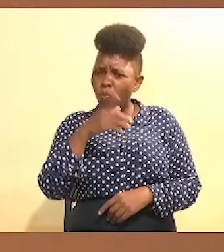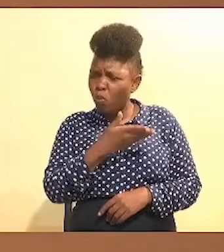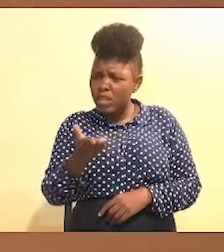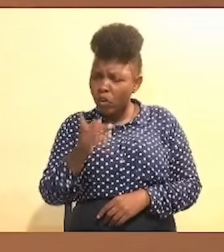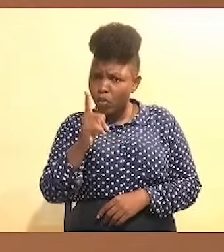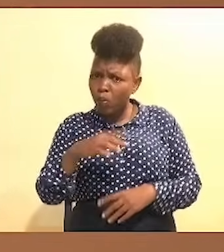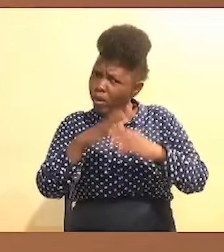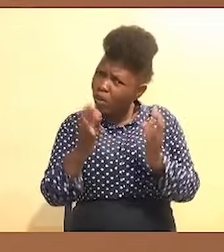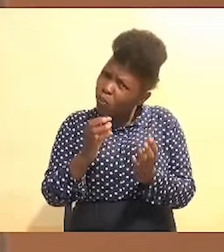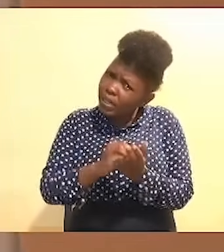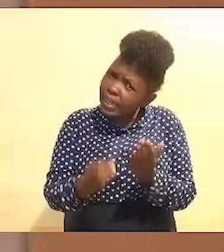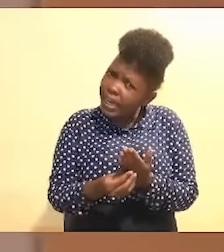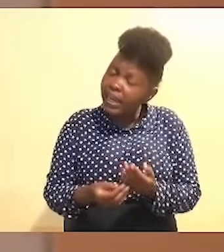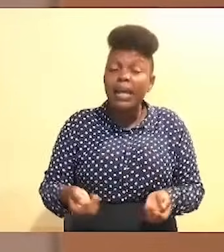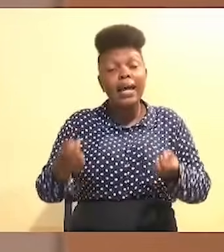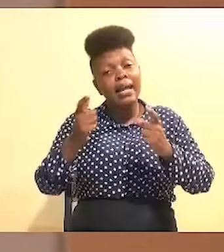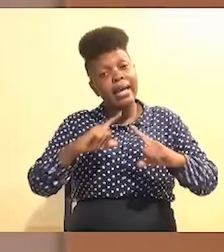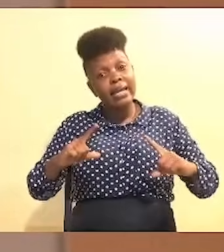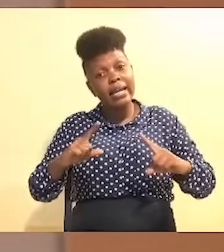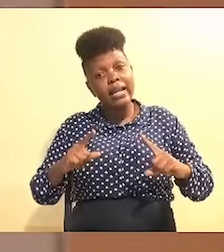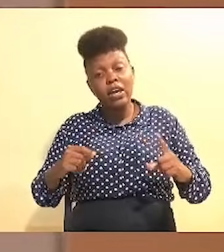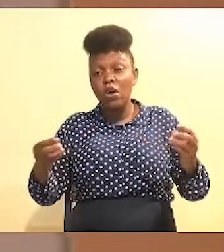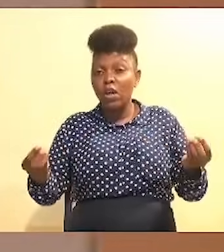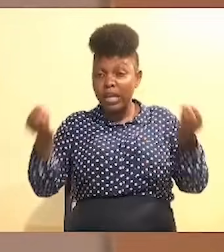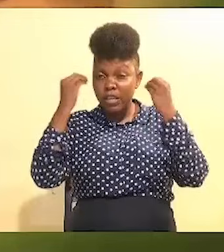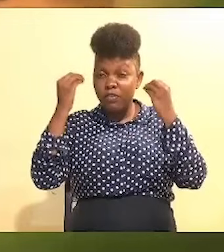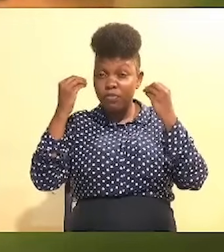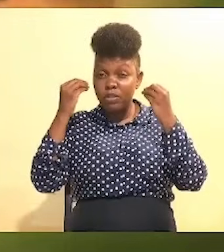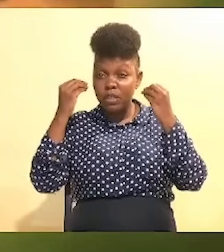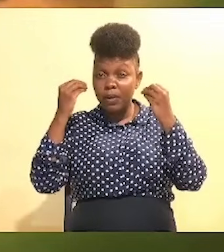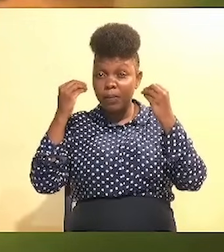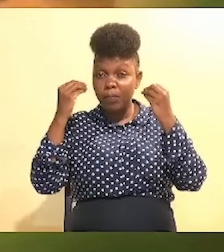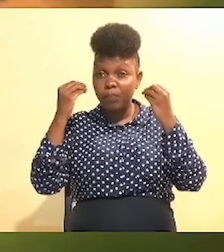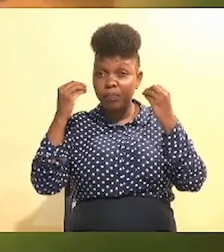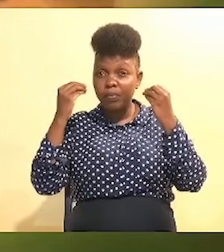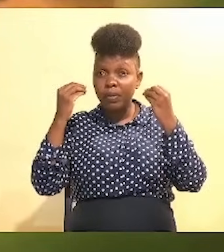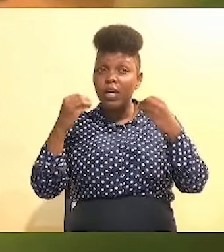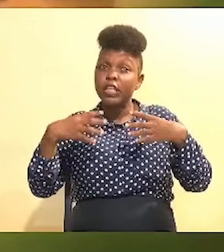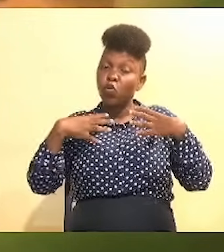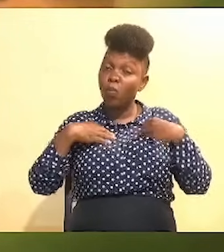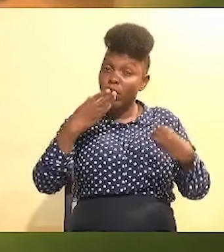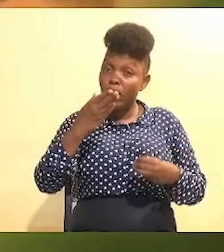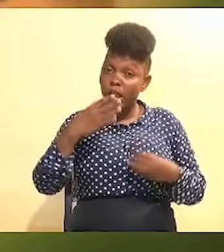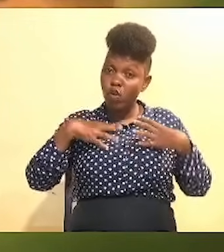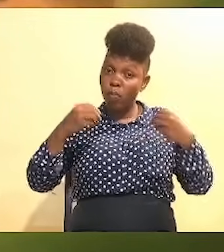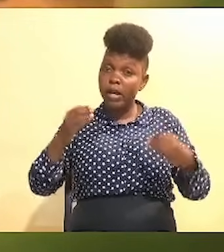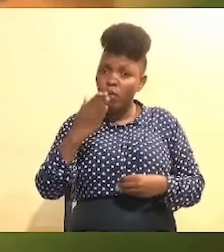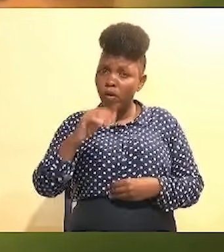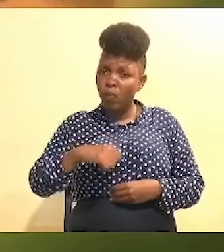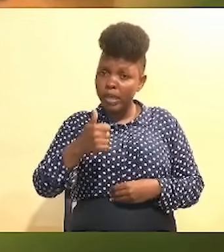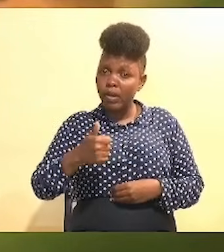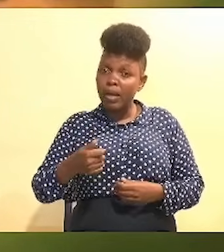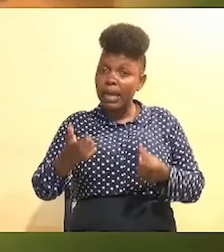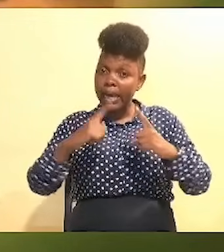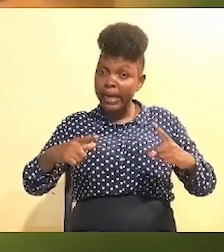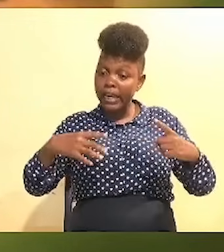lipi? Lakini jifunze pia kukubalika. Yaani jikubali wewe mwenyewe, lakini pia unaweza ukakubalika pia na